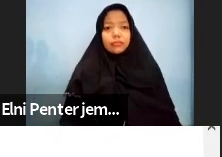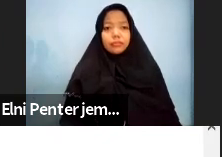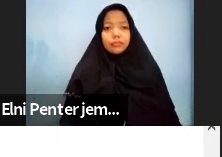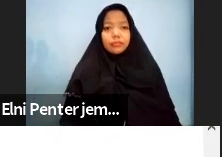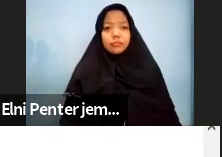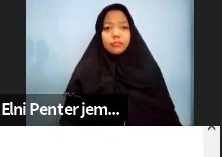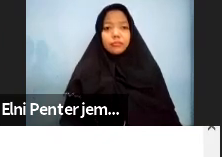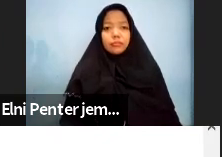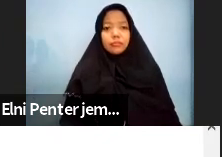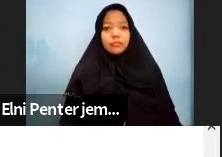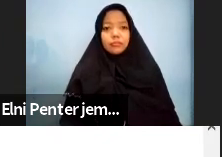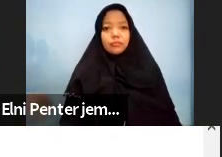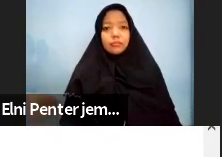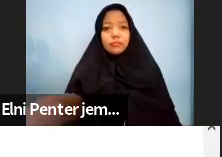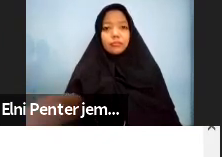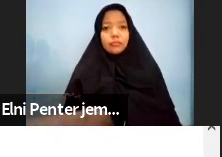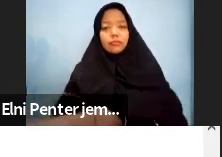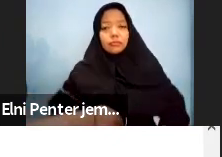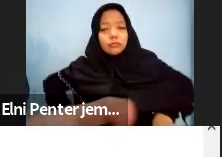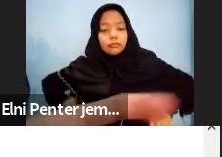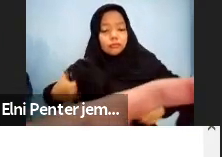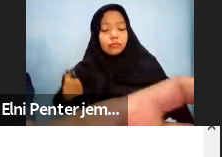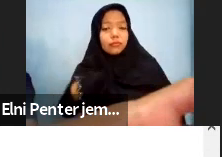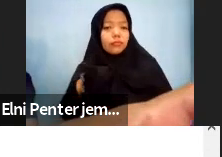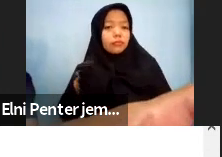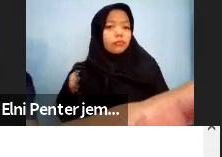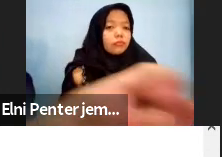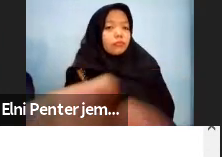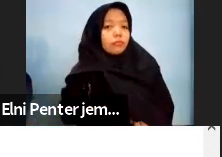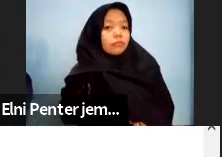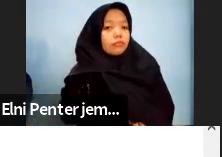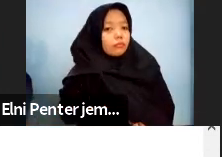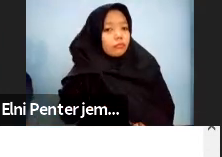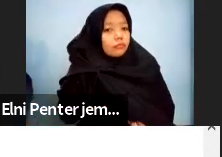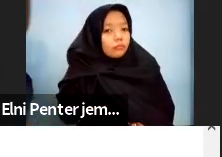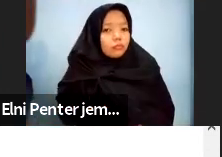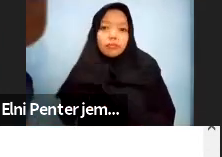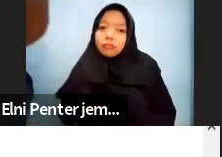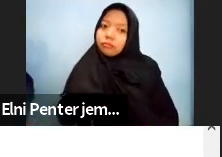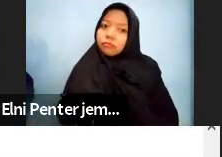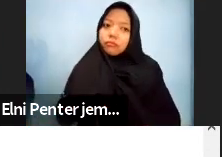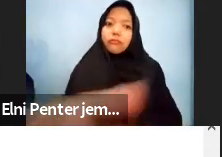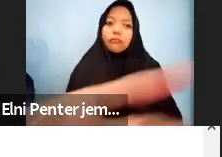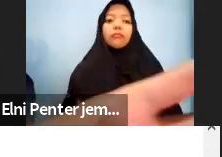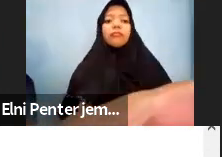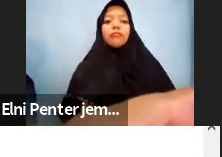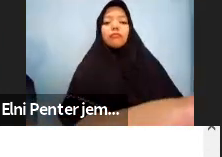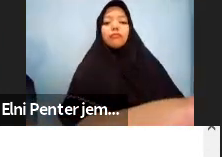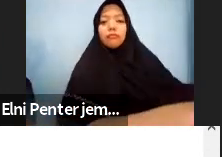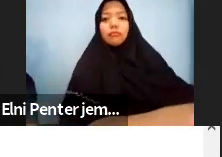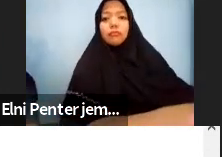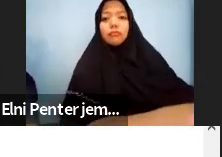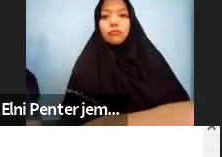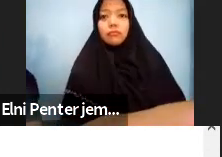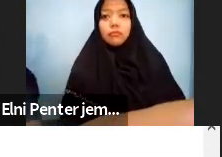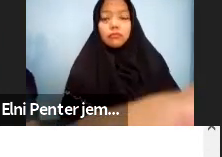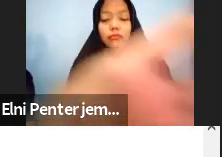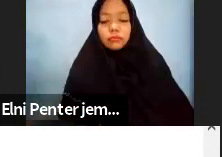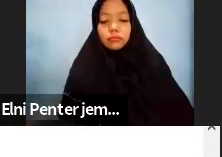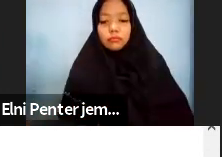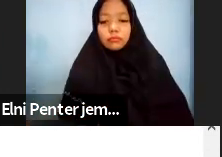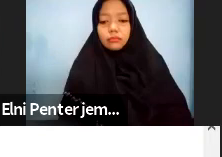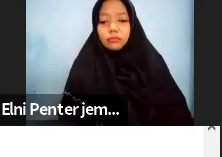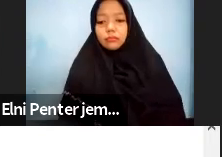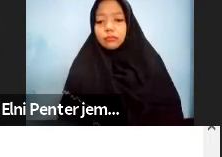katakan Bu Erma mohon maaf Ibu Erma bisa saya 2000 mengecil Ibu jadi kurang terlalu percaya